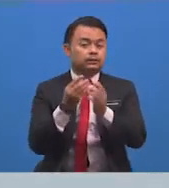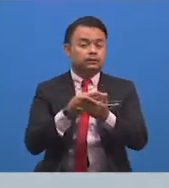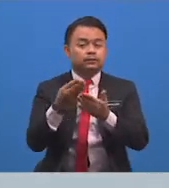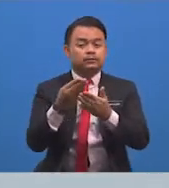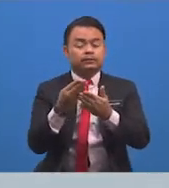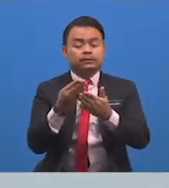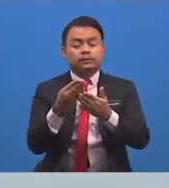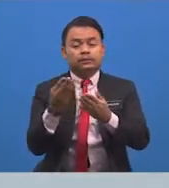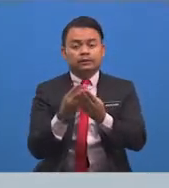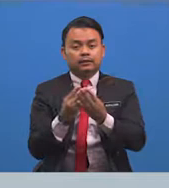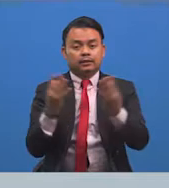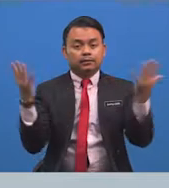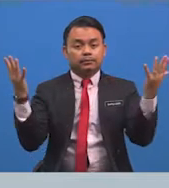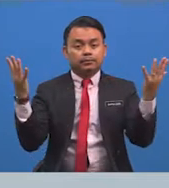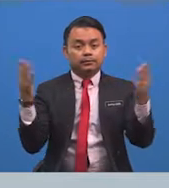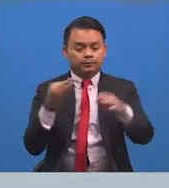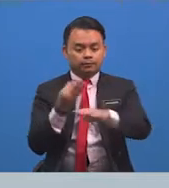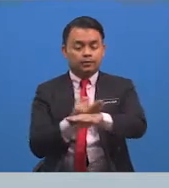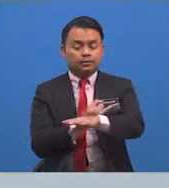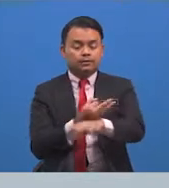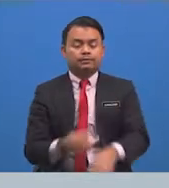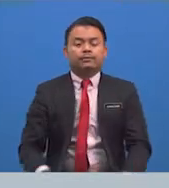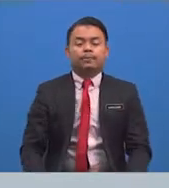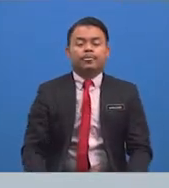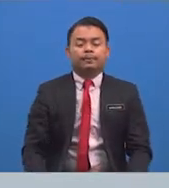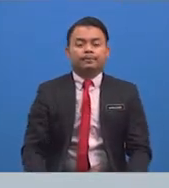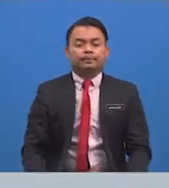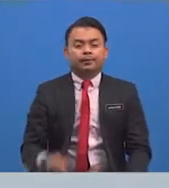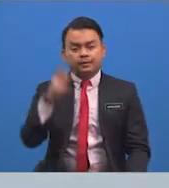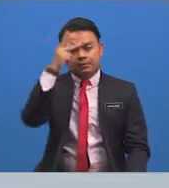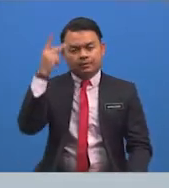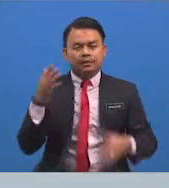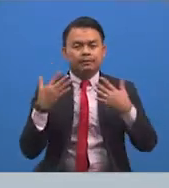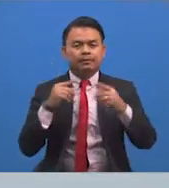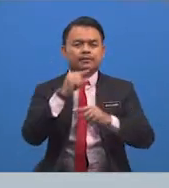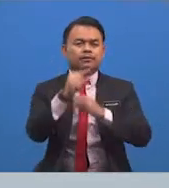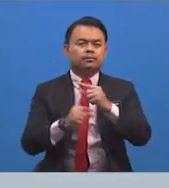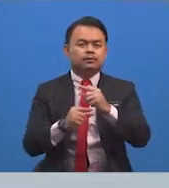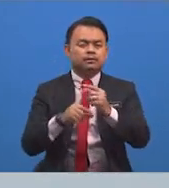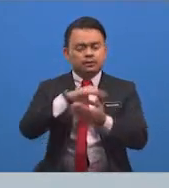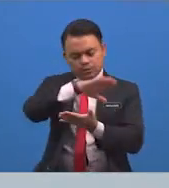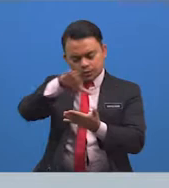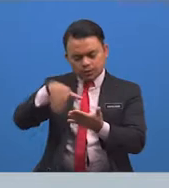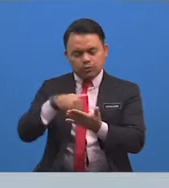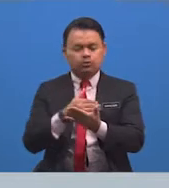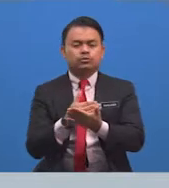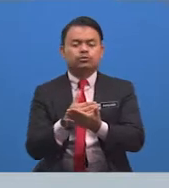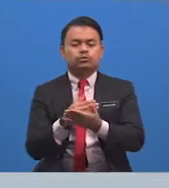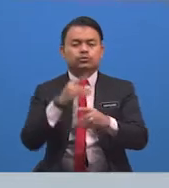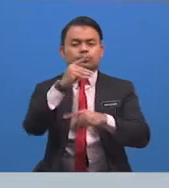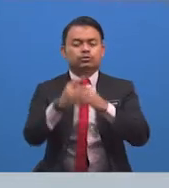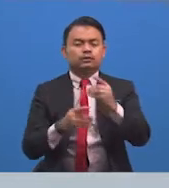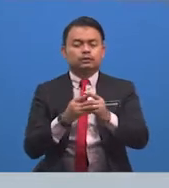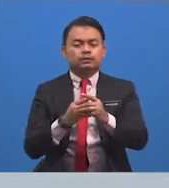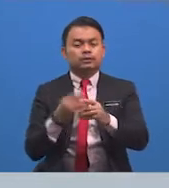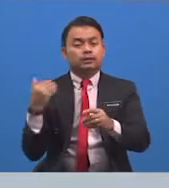Murid-murid, disebabkan pemanasan global ini melibatkan seluruh dunia, maka